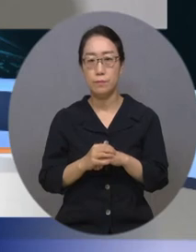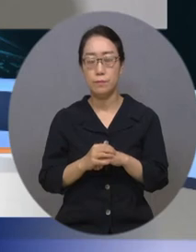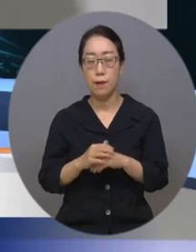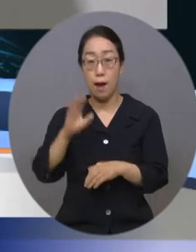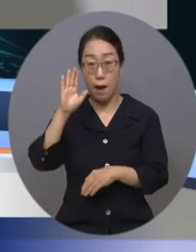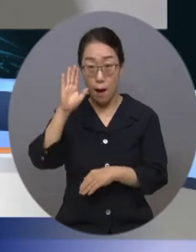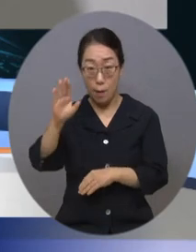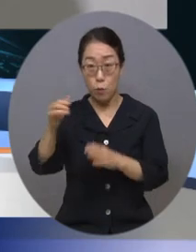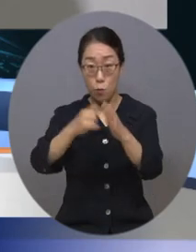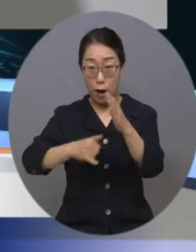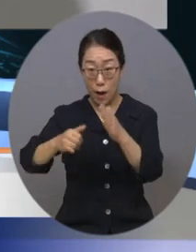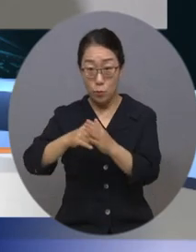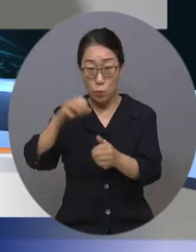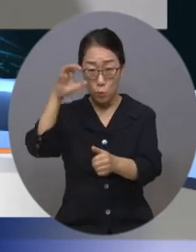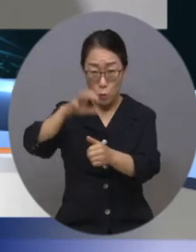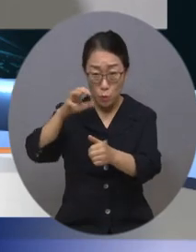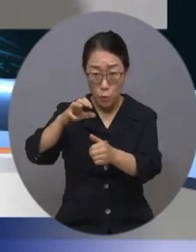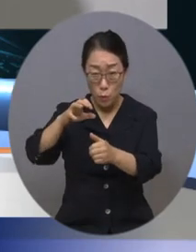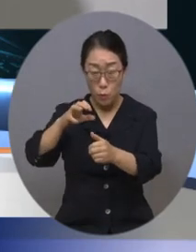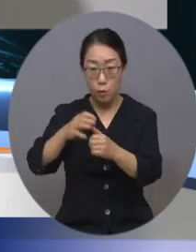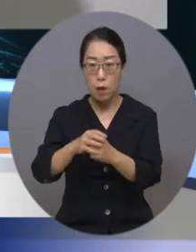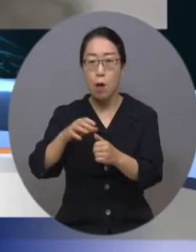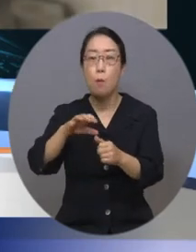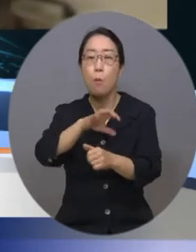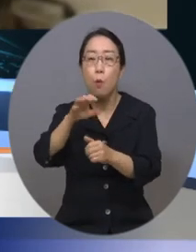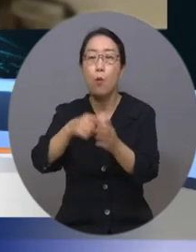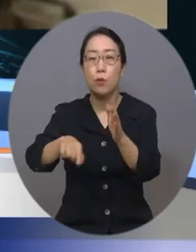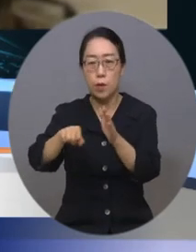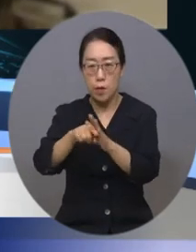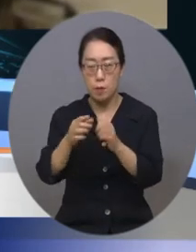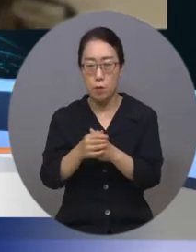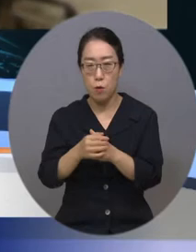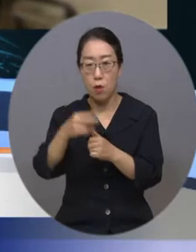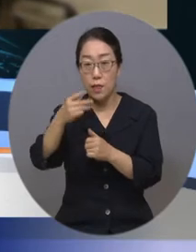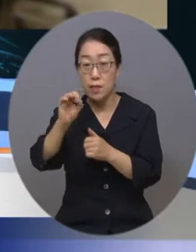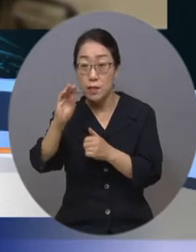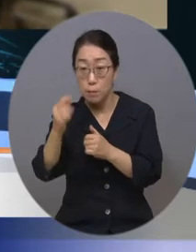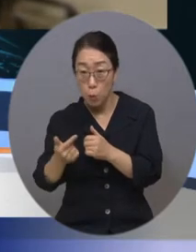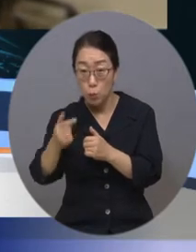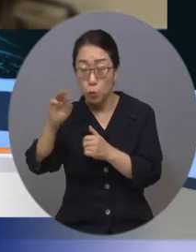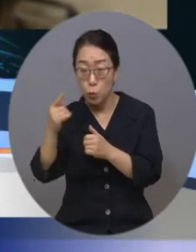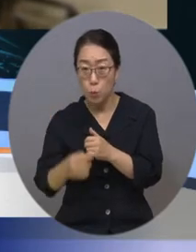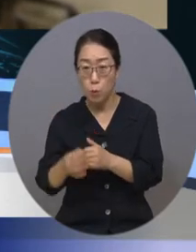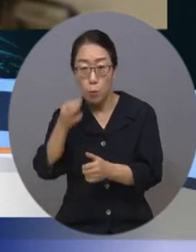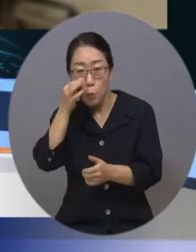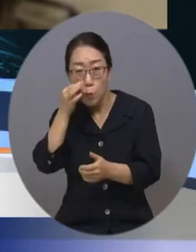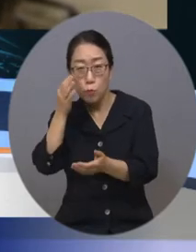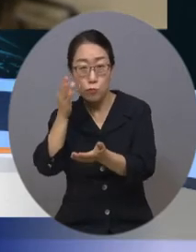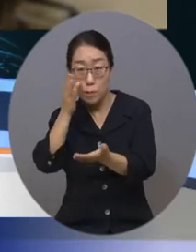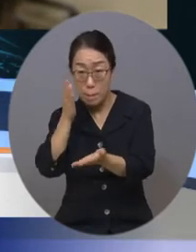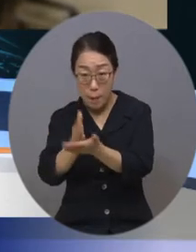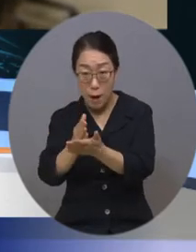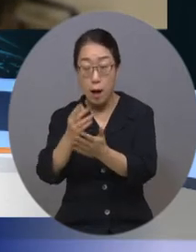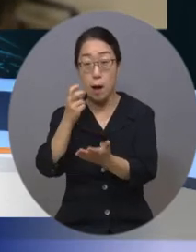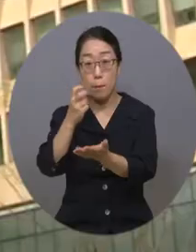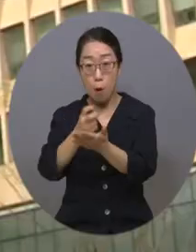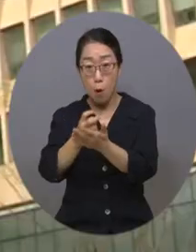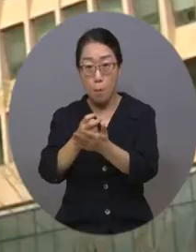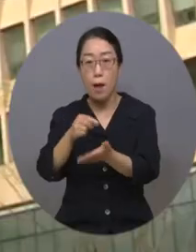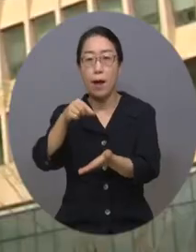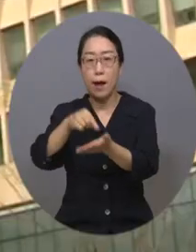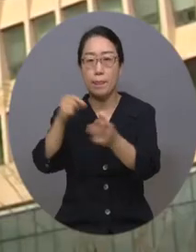앞으로 가정폭력 피해자의 신속한 보호를 위해 등 초본 교부 질 1 신청 절차가 간소화 됩니다